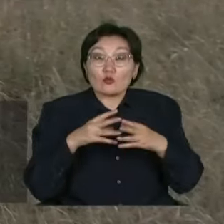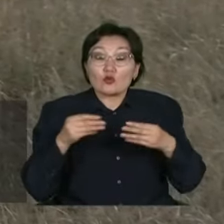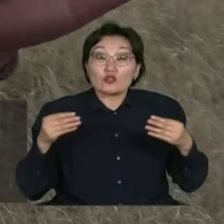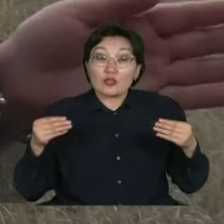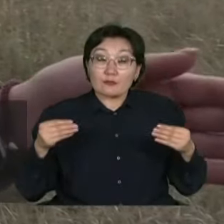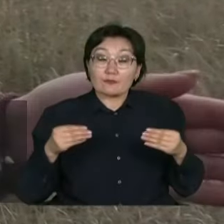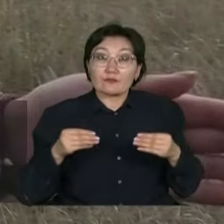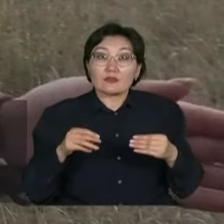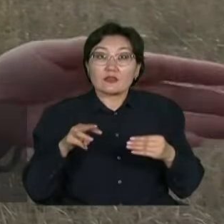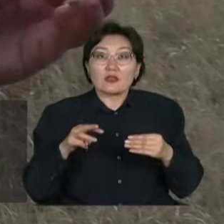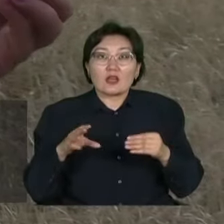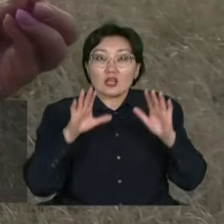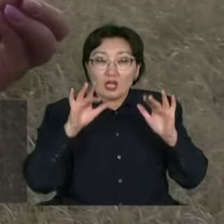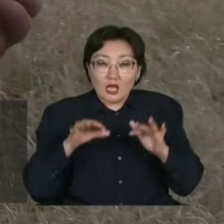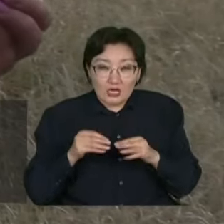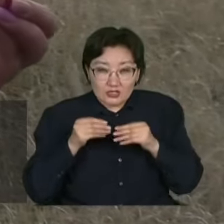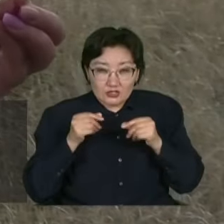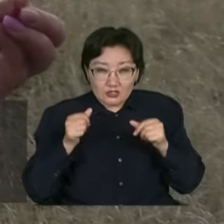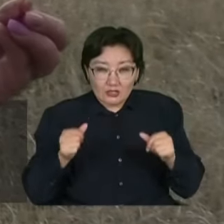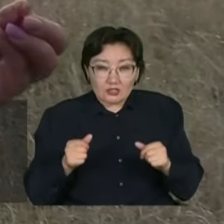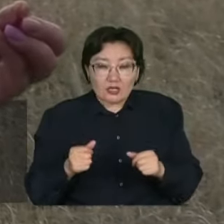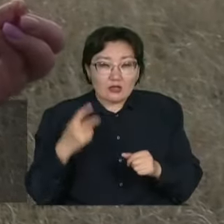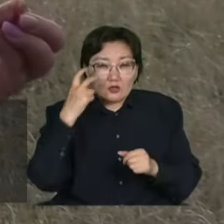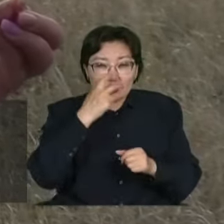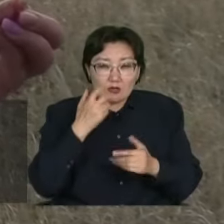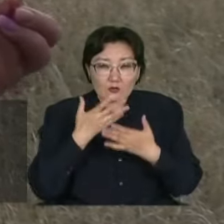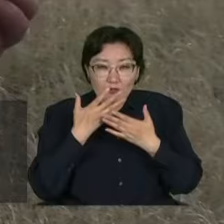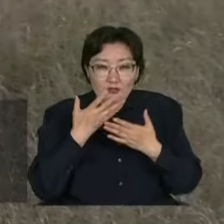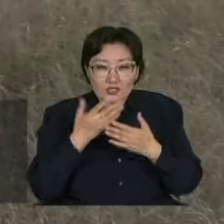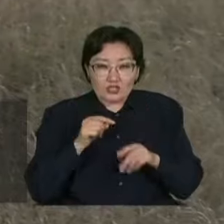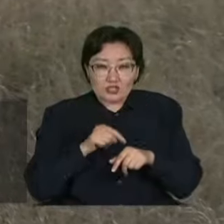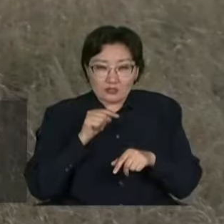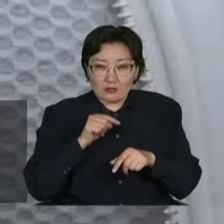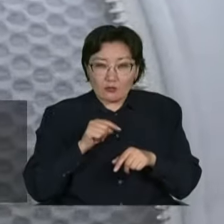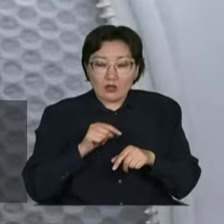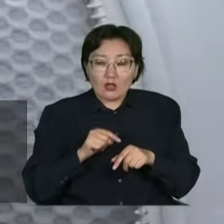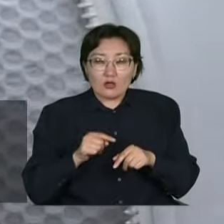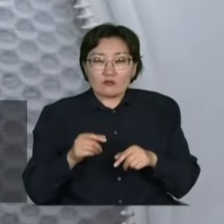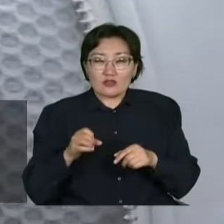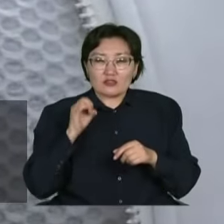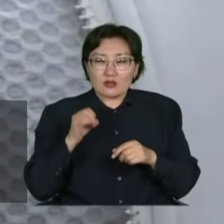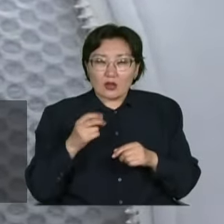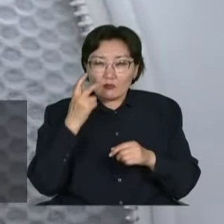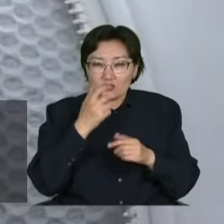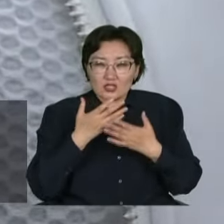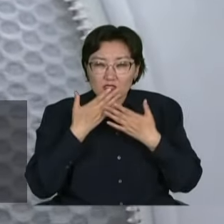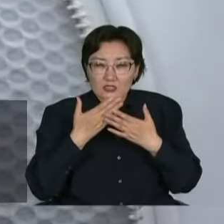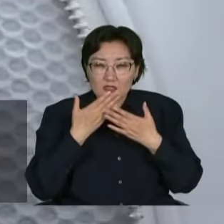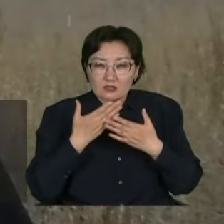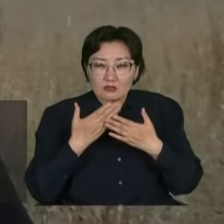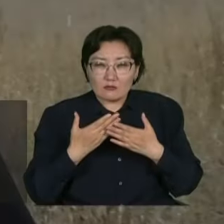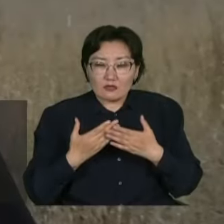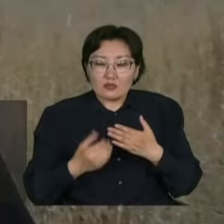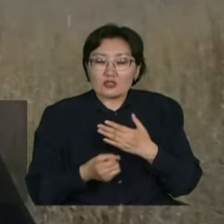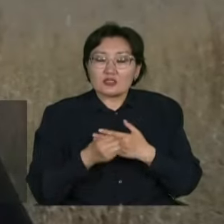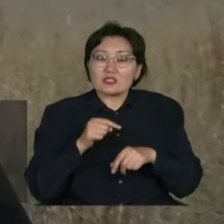нау тай тетет, иш шығады. Жазда келіңіздерші. Действительно, бір жаман иш шығып тұрады тек келде. Мал